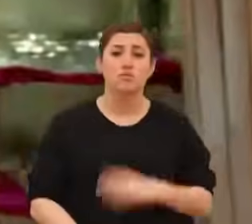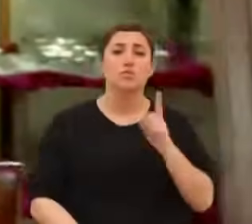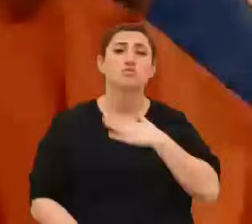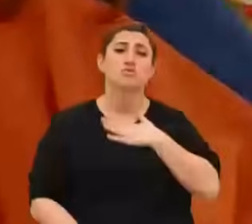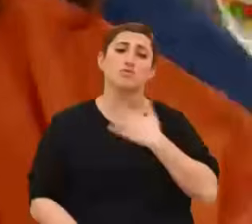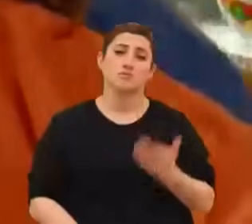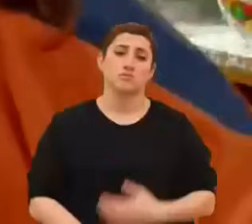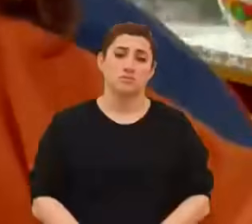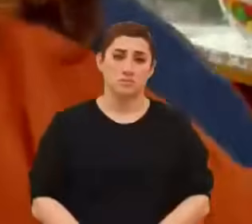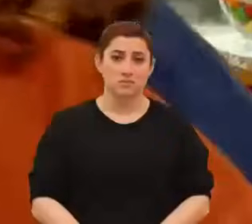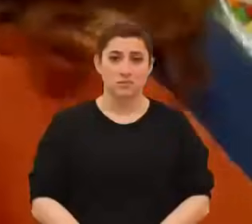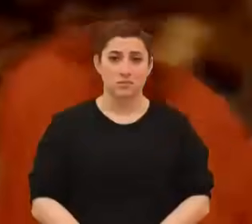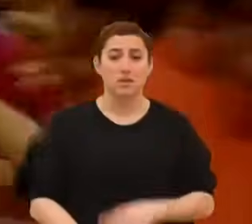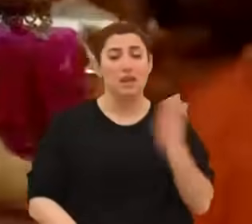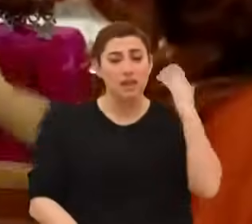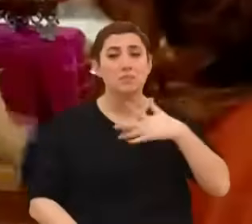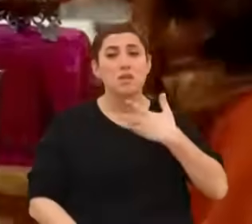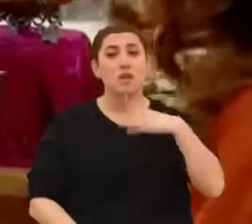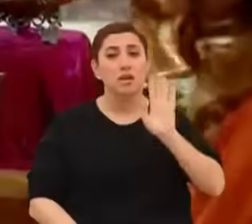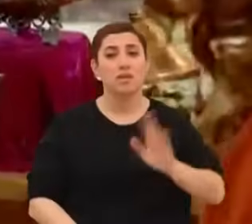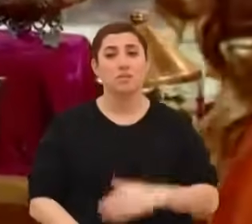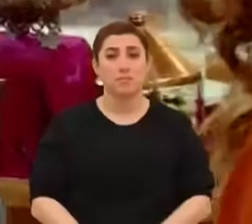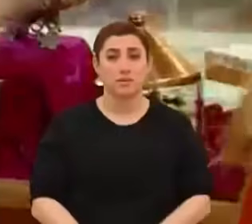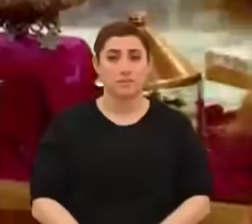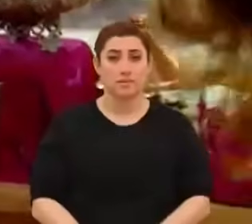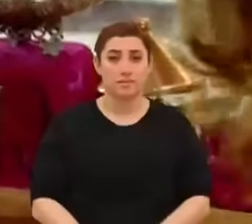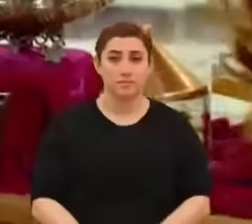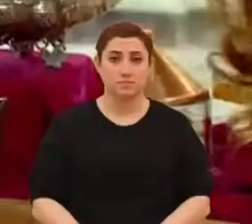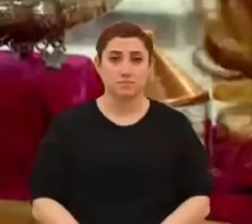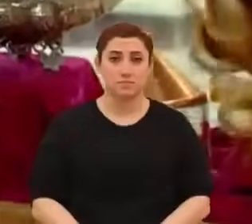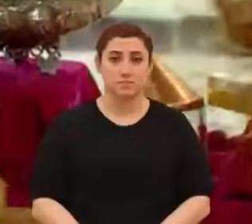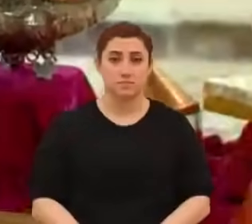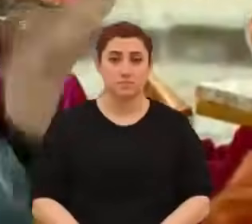Canım ya. Gelecek, merak etme.